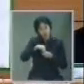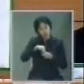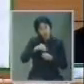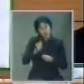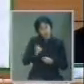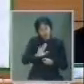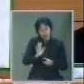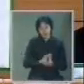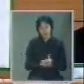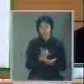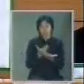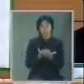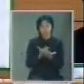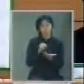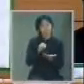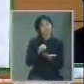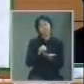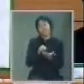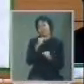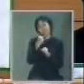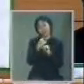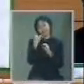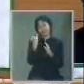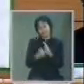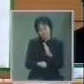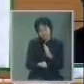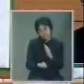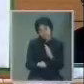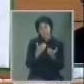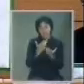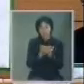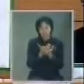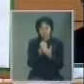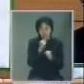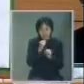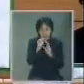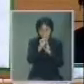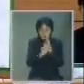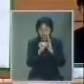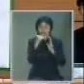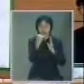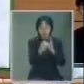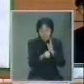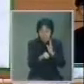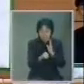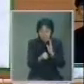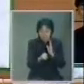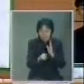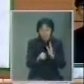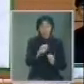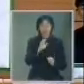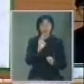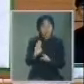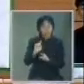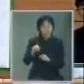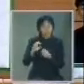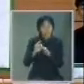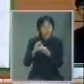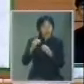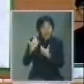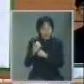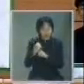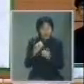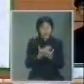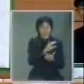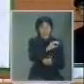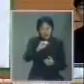งเอาเงินสุขกับโลกเอาเงินได้มาจากการกระทำผิดกฎหมายให้บริษัทลูกน้องตัวเองรับมา